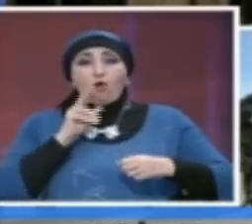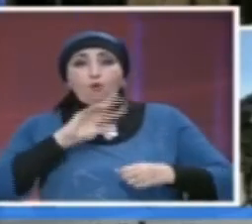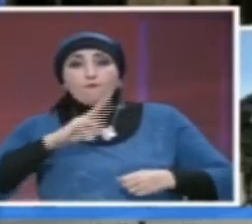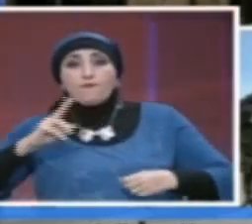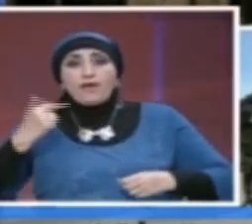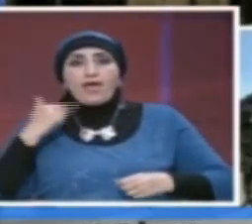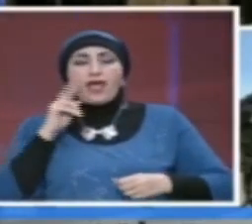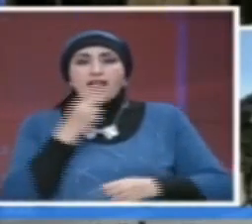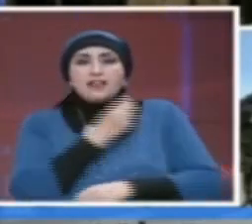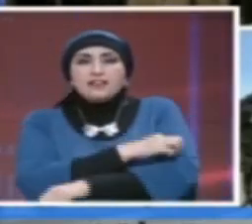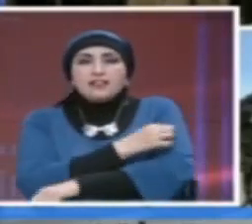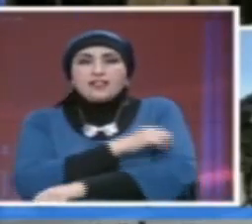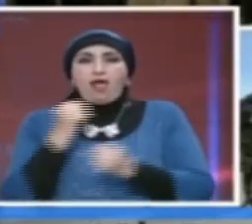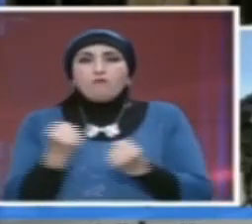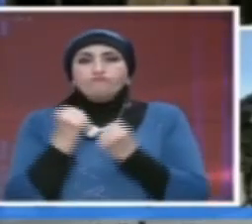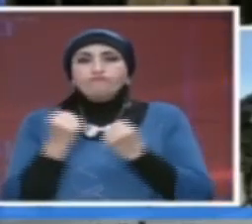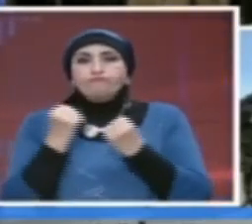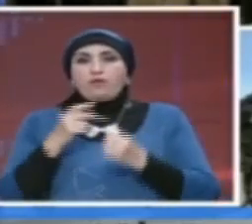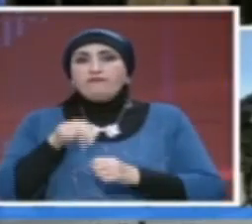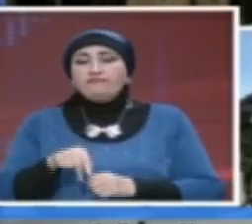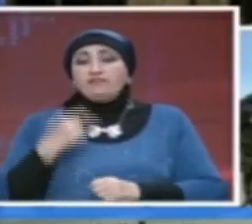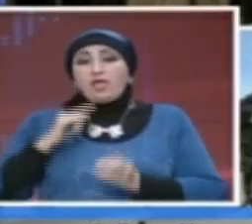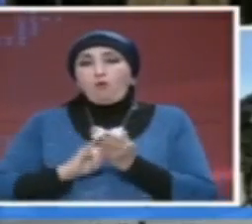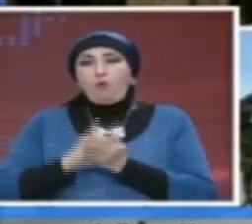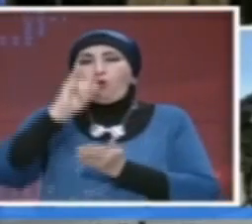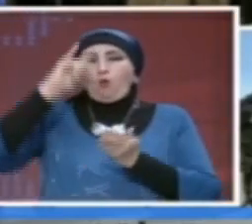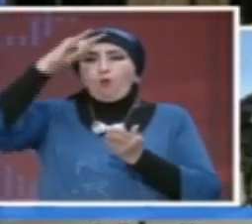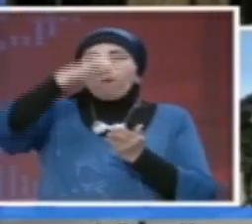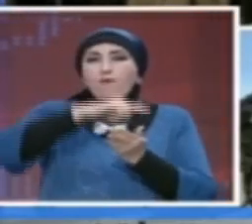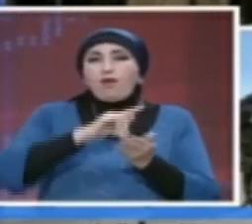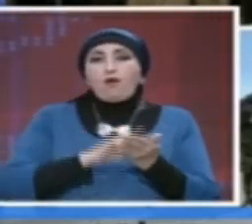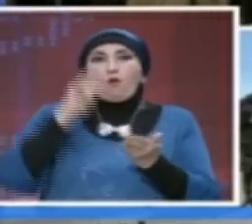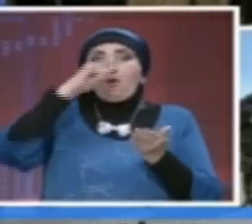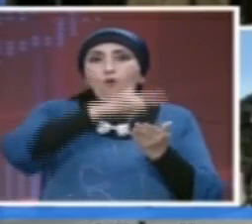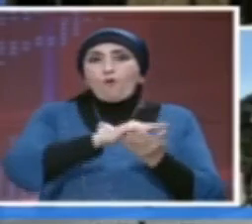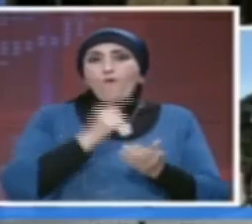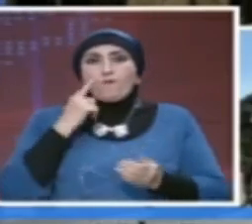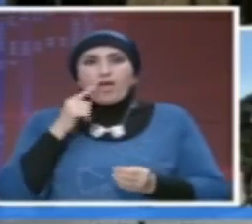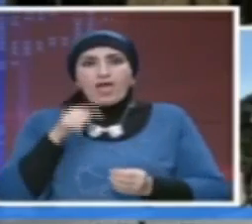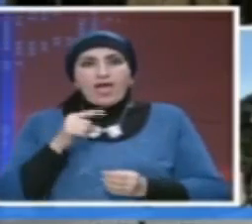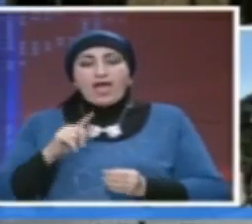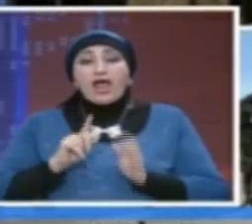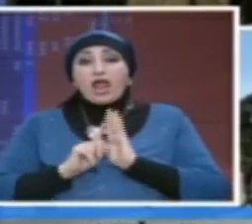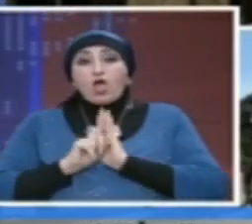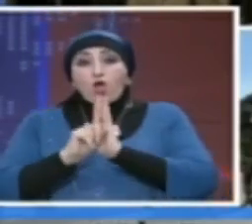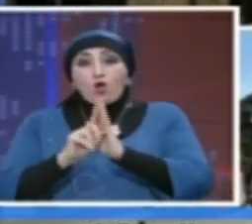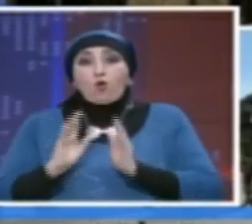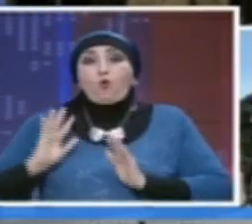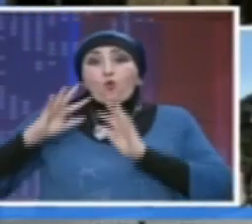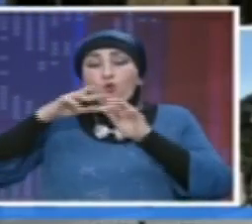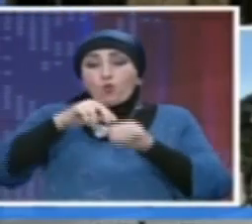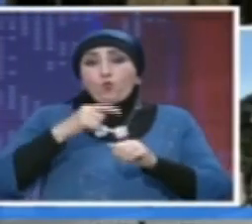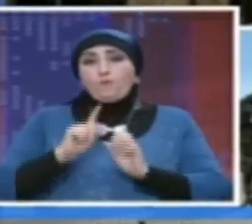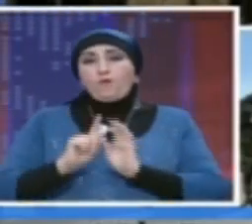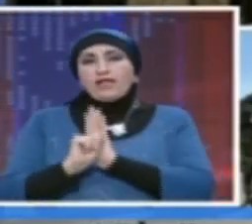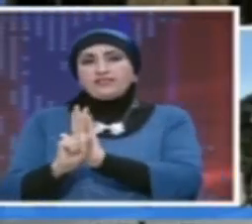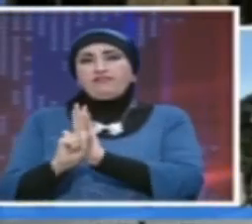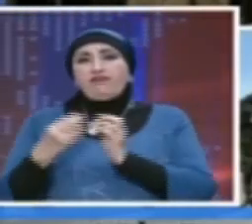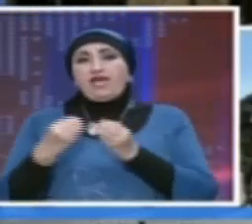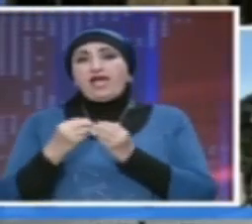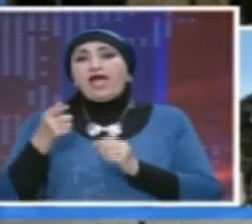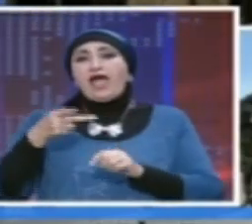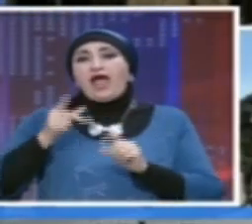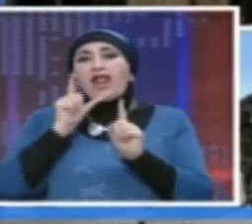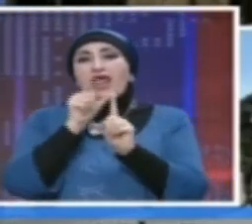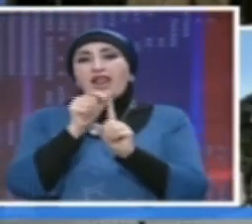وقيام المقاتلات متعددة المهام من الجانبين بالتدريب على تنفيذ عدد من الطلعات الجوية الهجومية